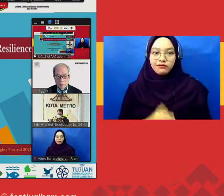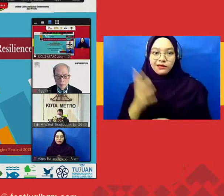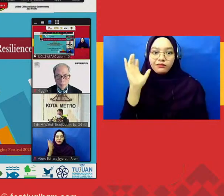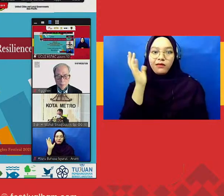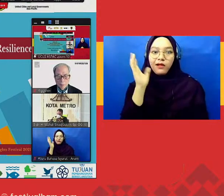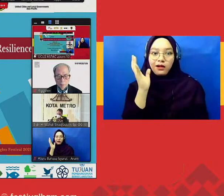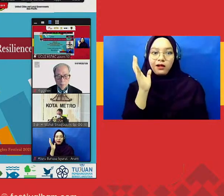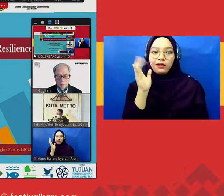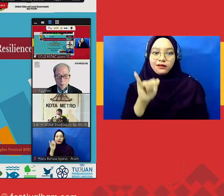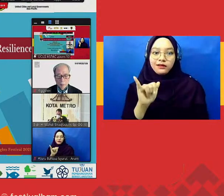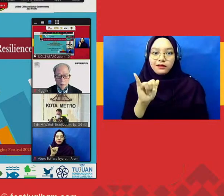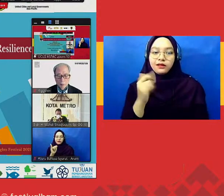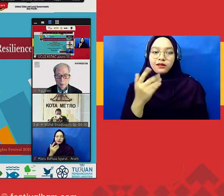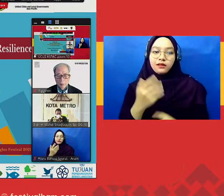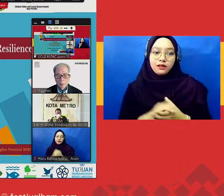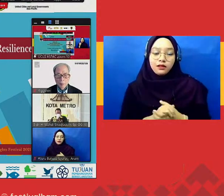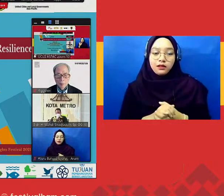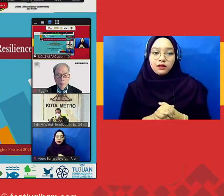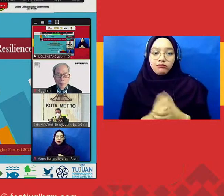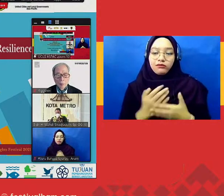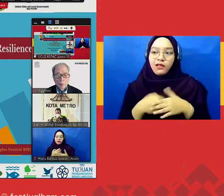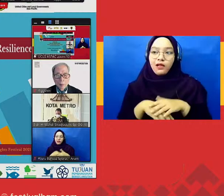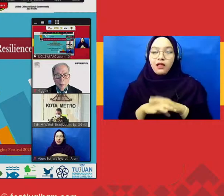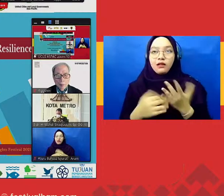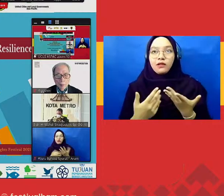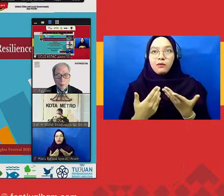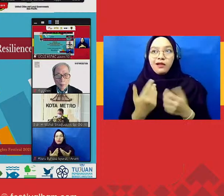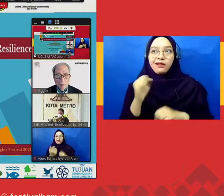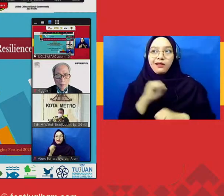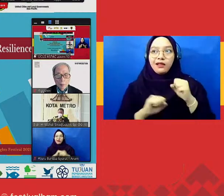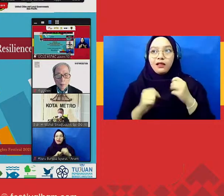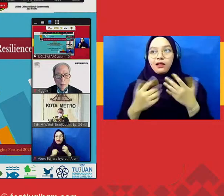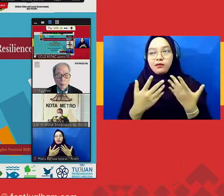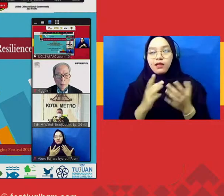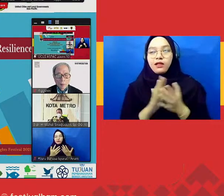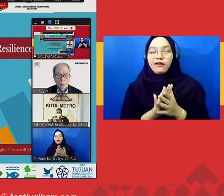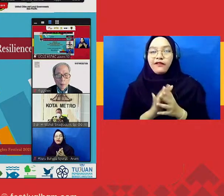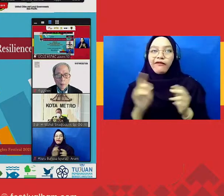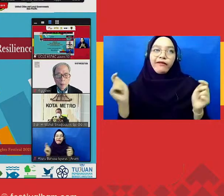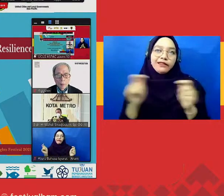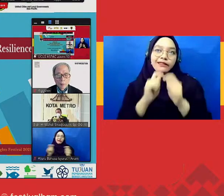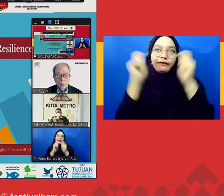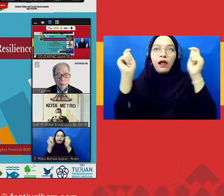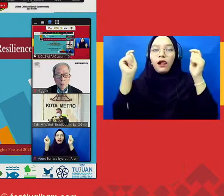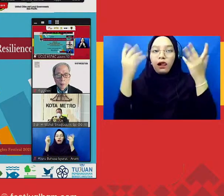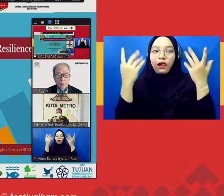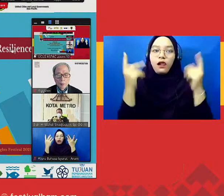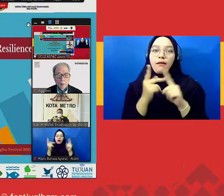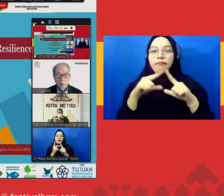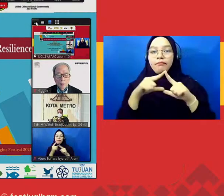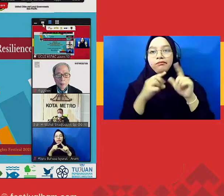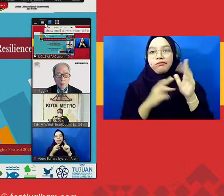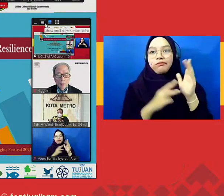Semarang. Human apa dalam rangka Human Rights Festival